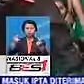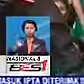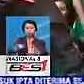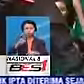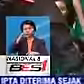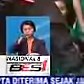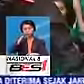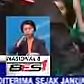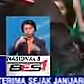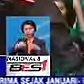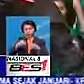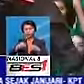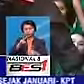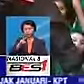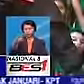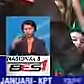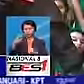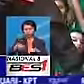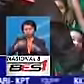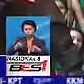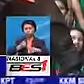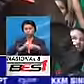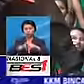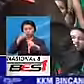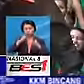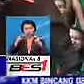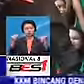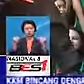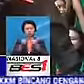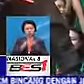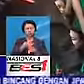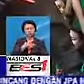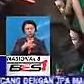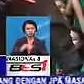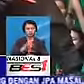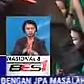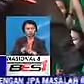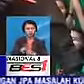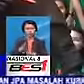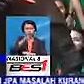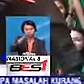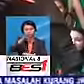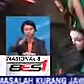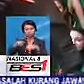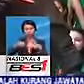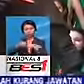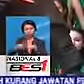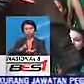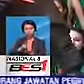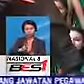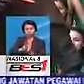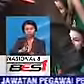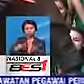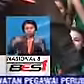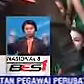2016 dilihat mampu memberi impak positif kepada masyarakat yang meminati bidang animasi dan permainan video seharusnya